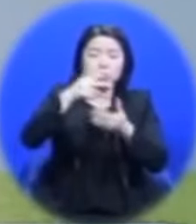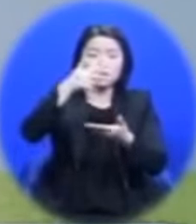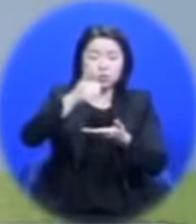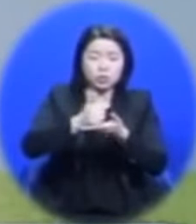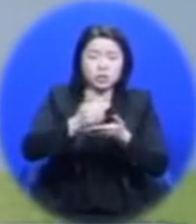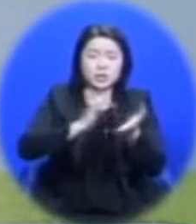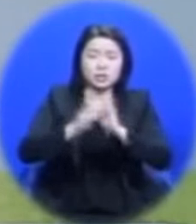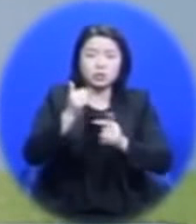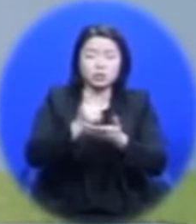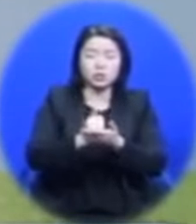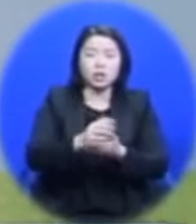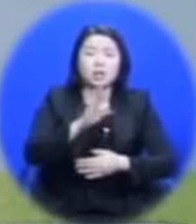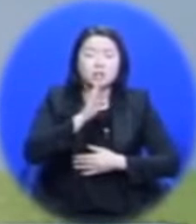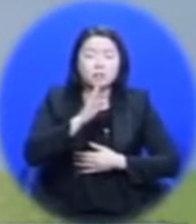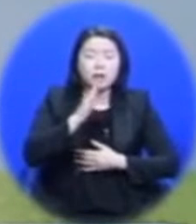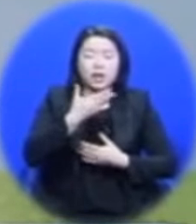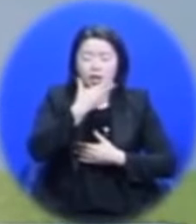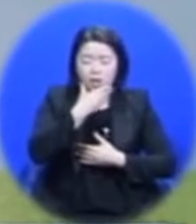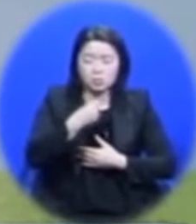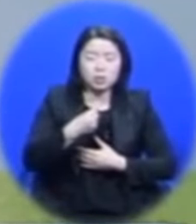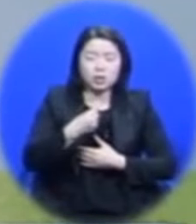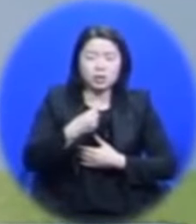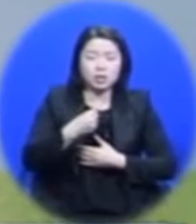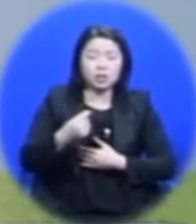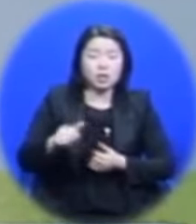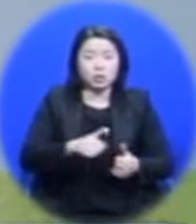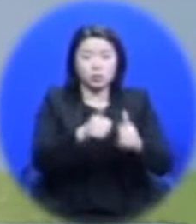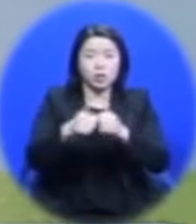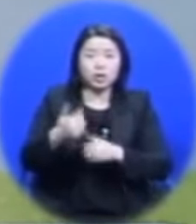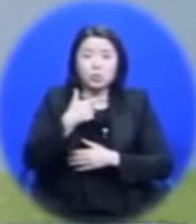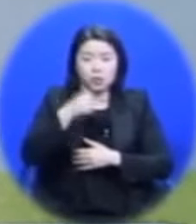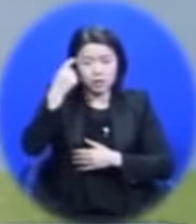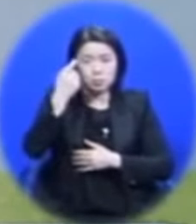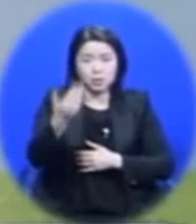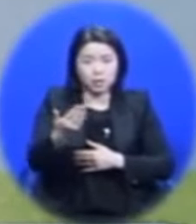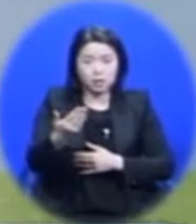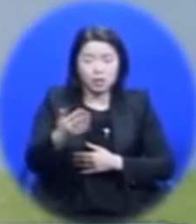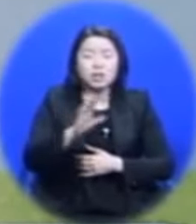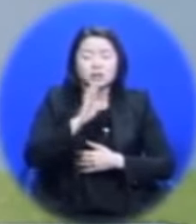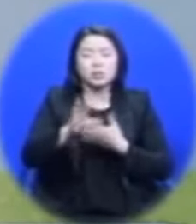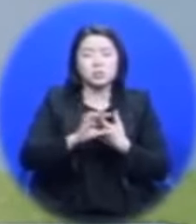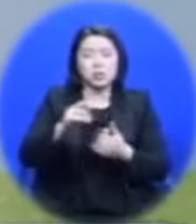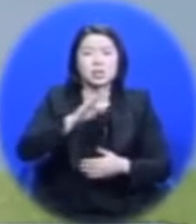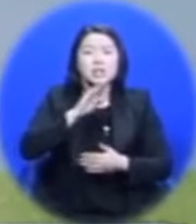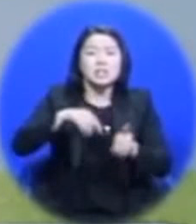예수님과 정말 행복하게 동행하기를 원하십니까? 그러면 진리를 붙잡으셔야 돼요.